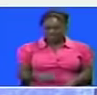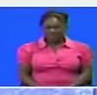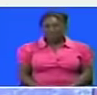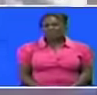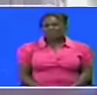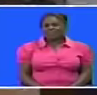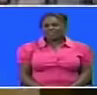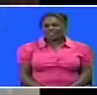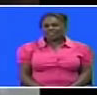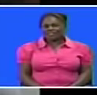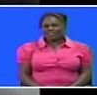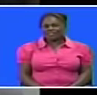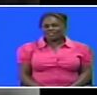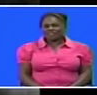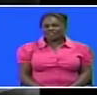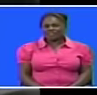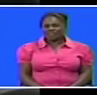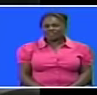Mko mazikwembe.